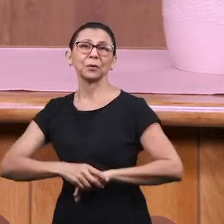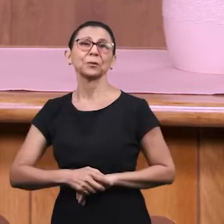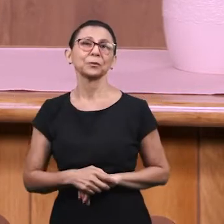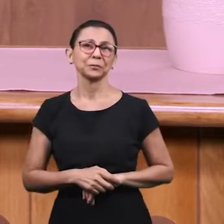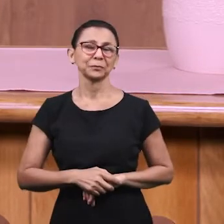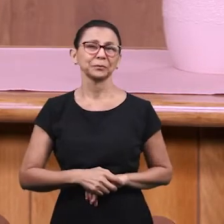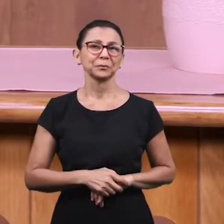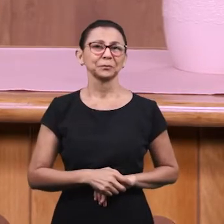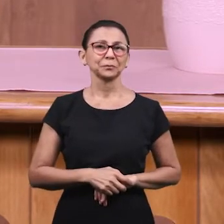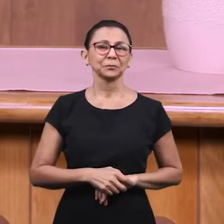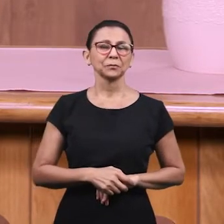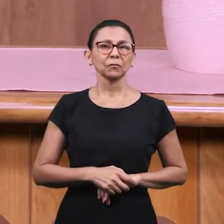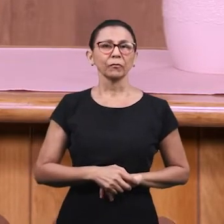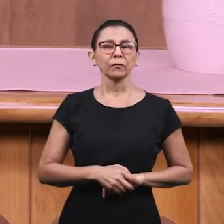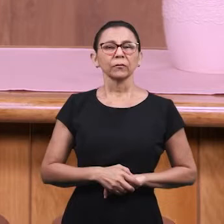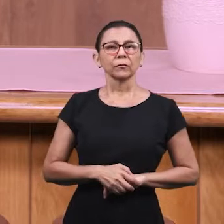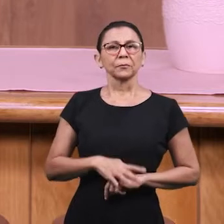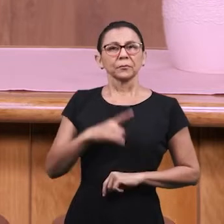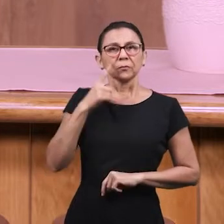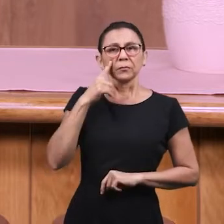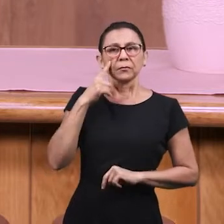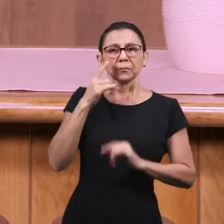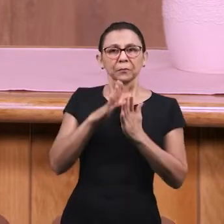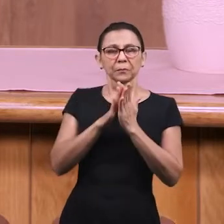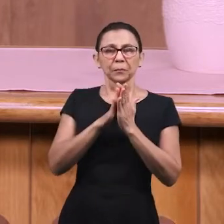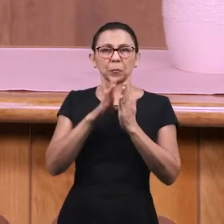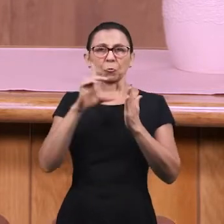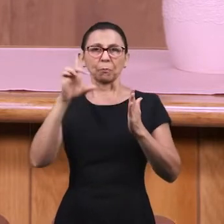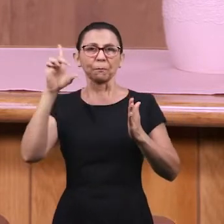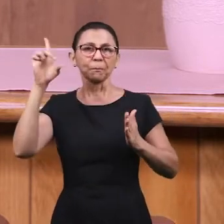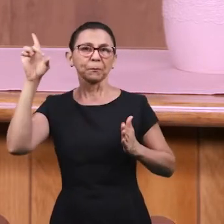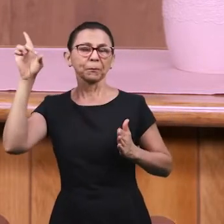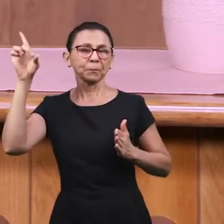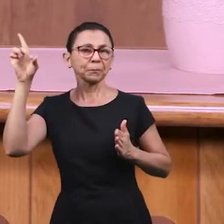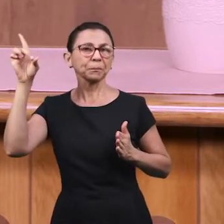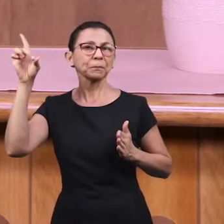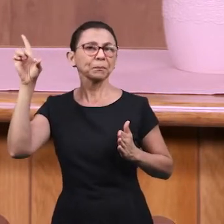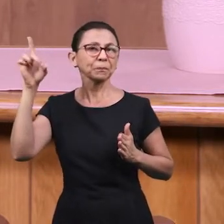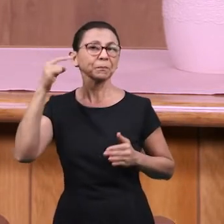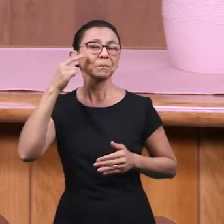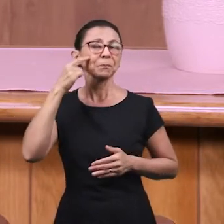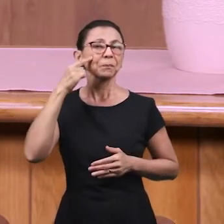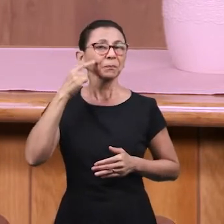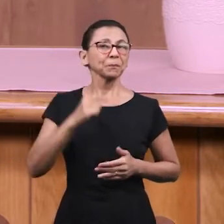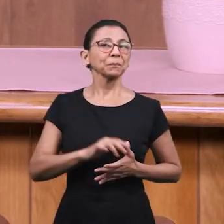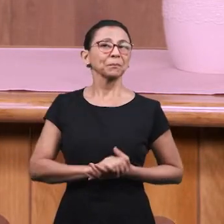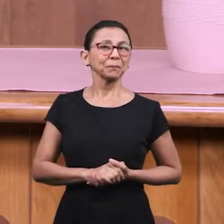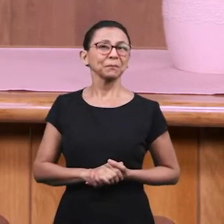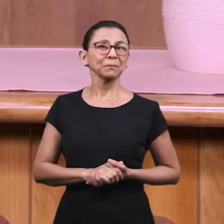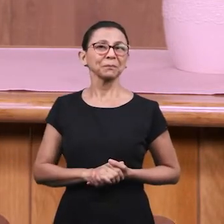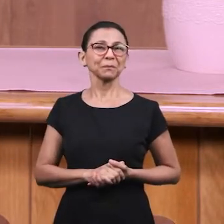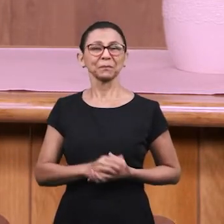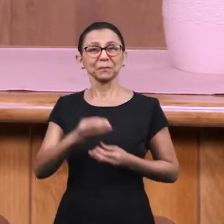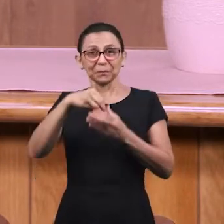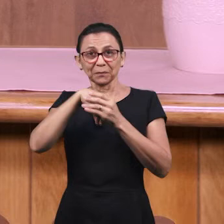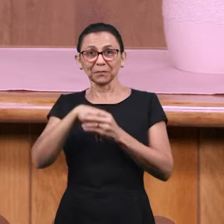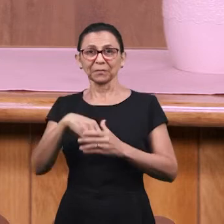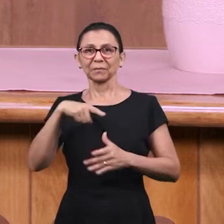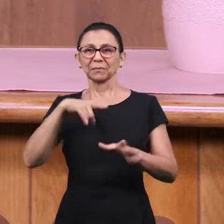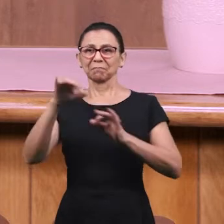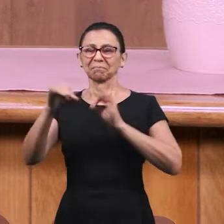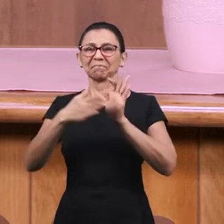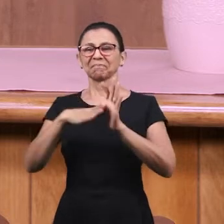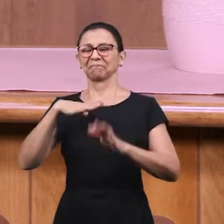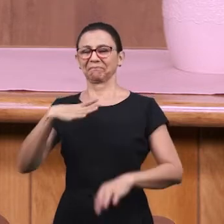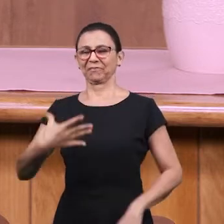смотрим на Слово, и когда мы входим в Слово, таким образом мы видим, что есть замечательный проект,